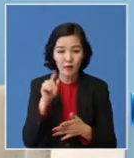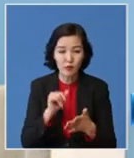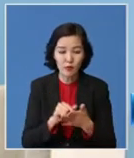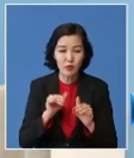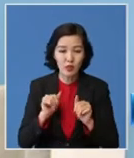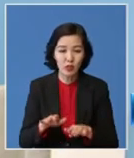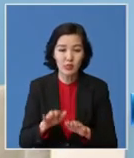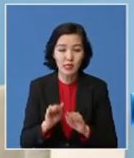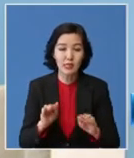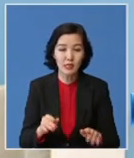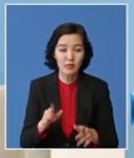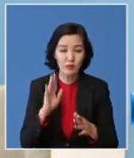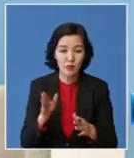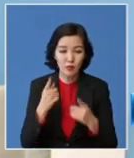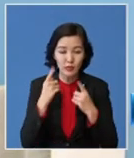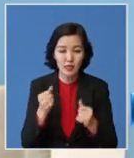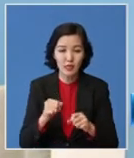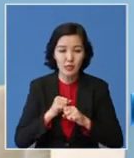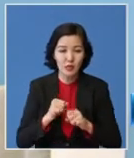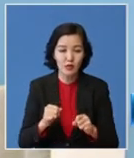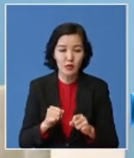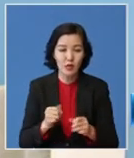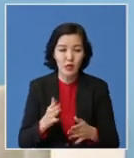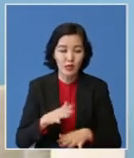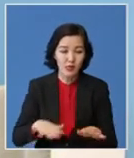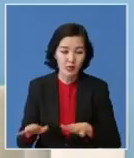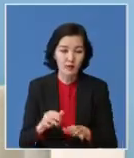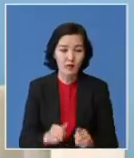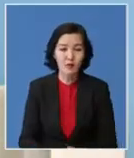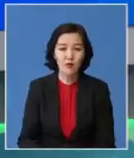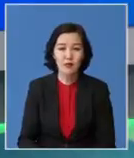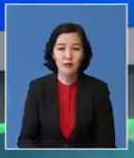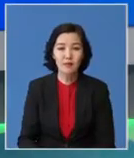И дети будут знать об еще одном достойном выходце из нашего региона.